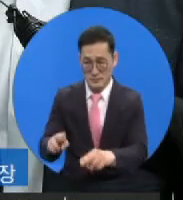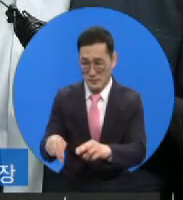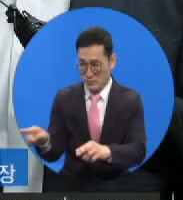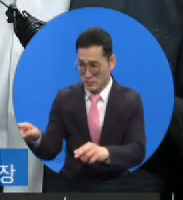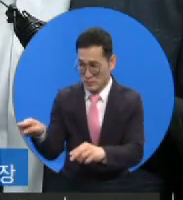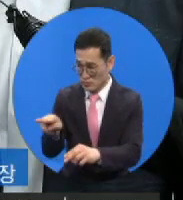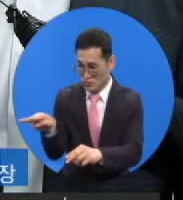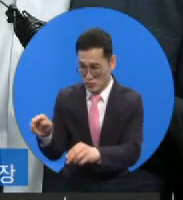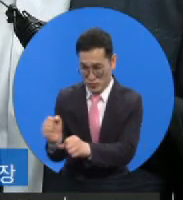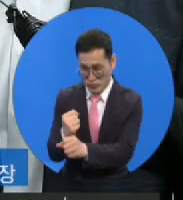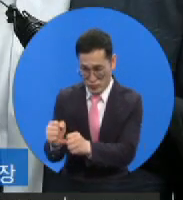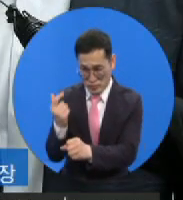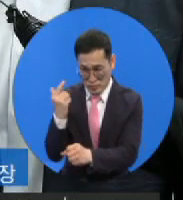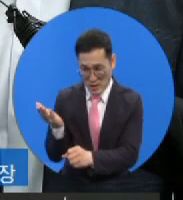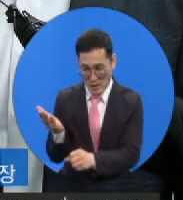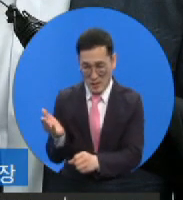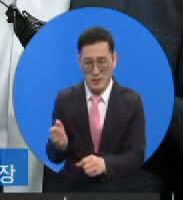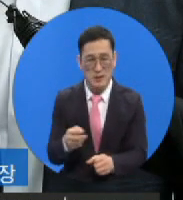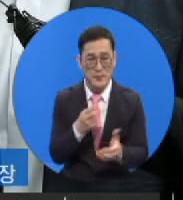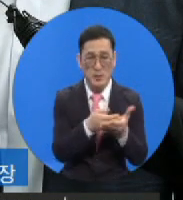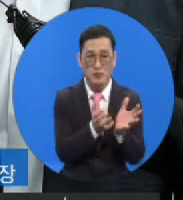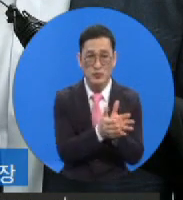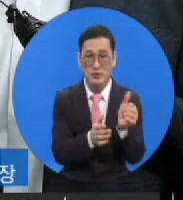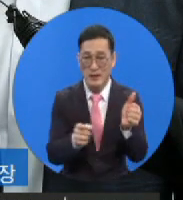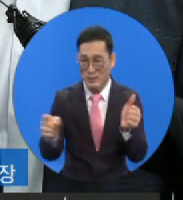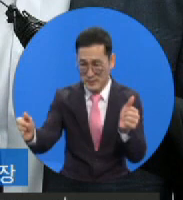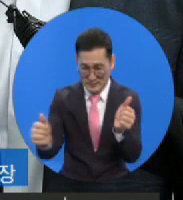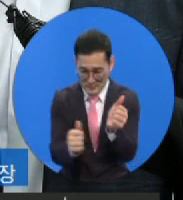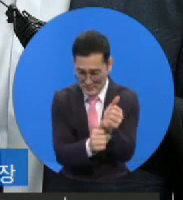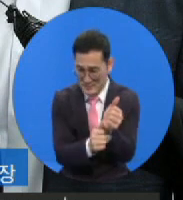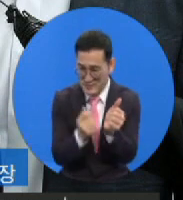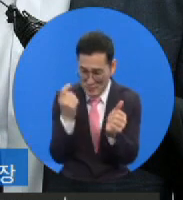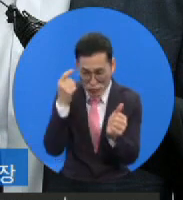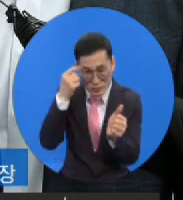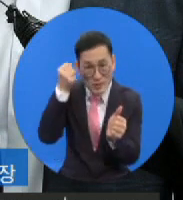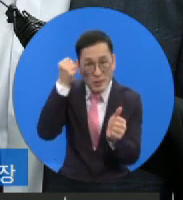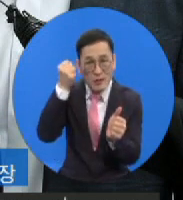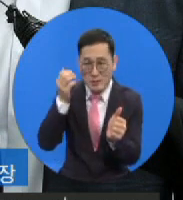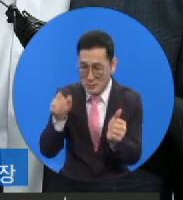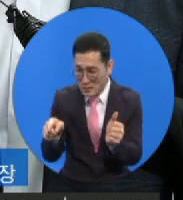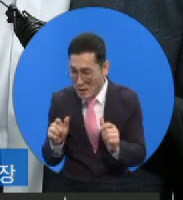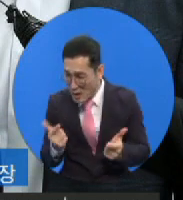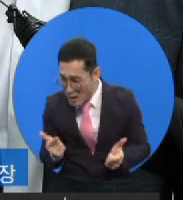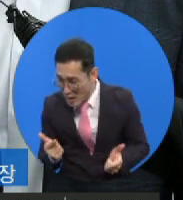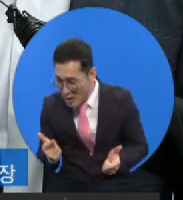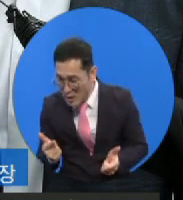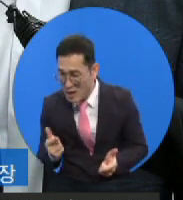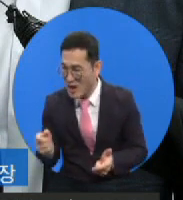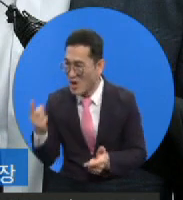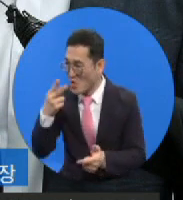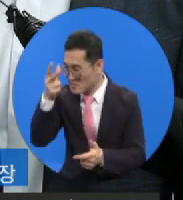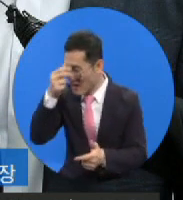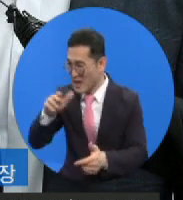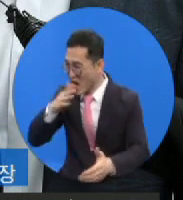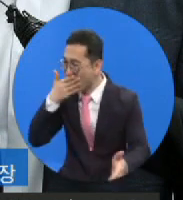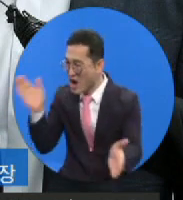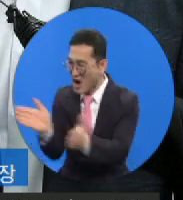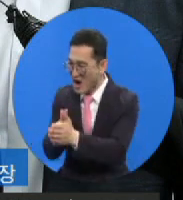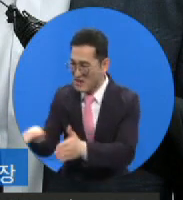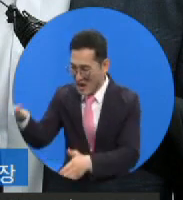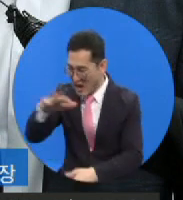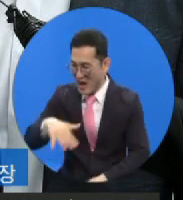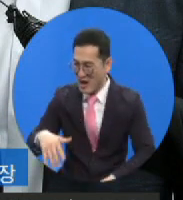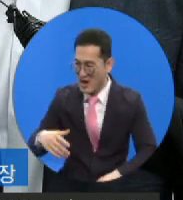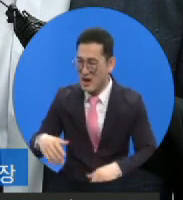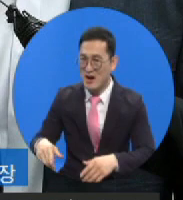추미애 장관하고 가깝다고 여겨지는 분조차도 이건 아니다 싶었구나라는 뭐 이건 해석이 다를 수 있고 예. 한 명 더